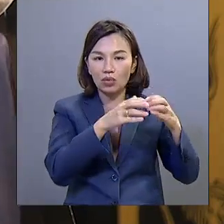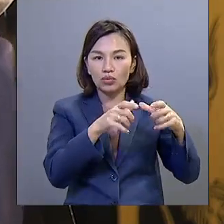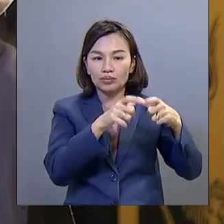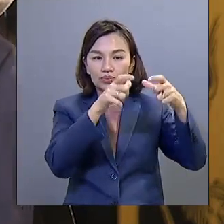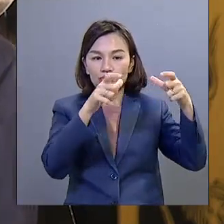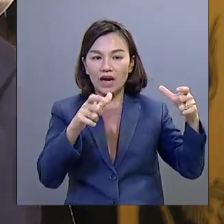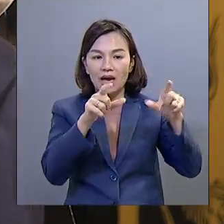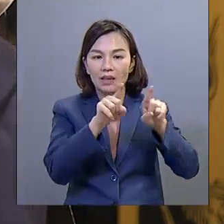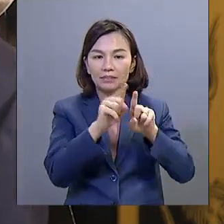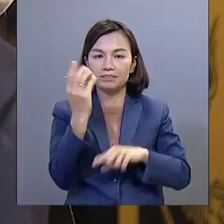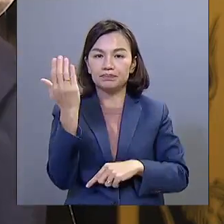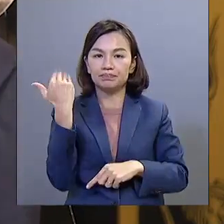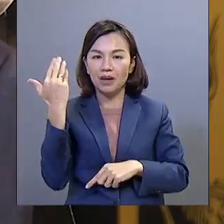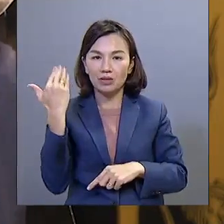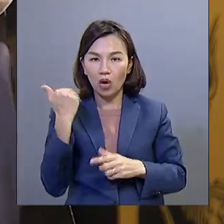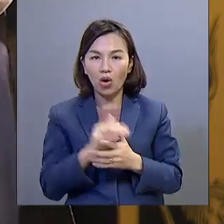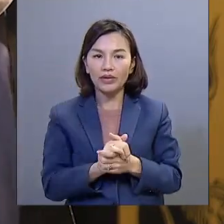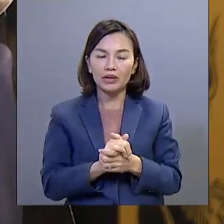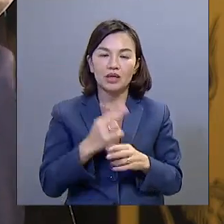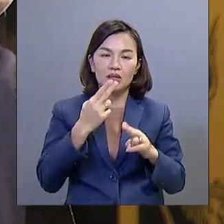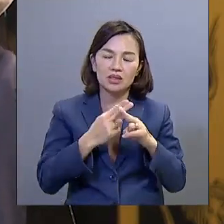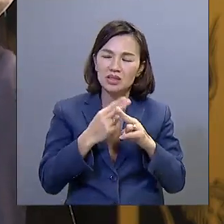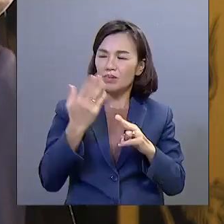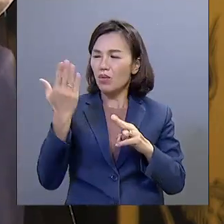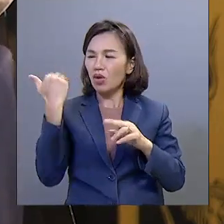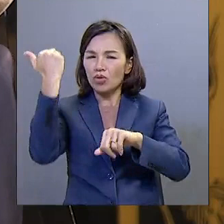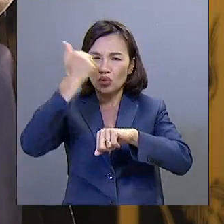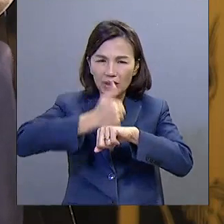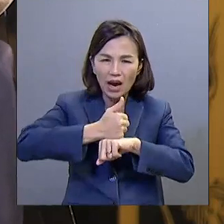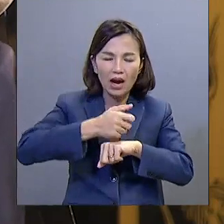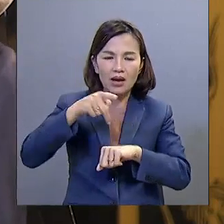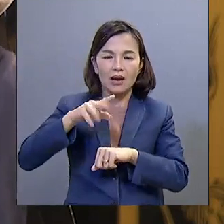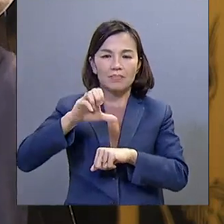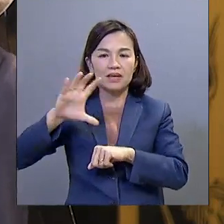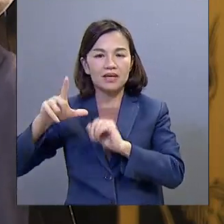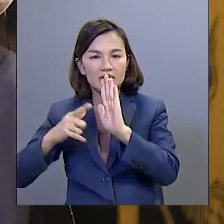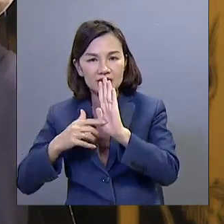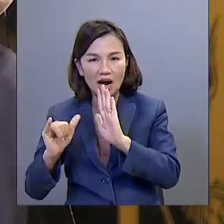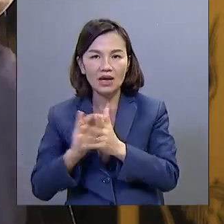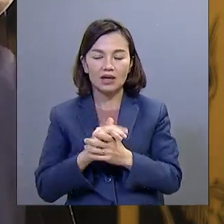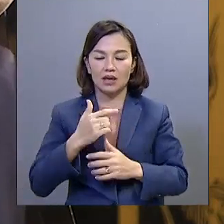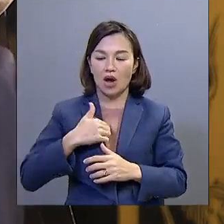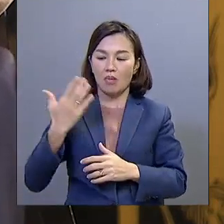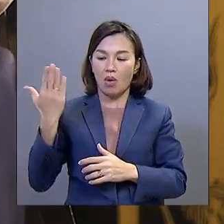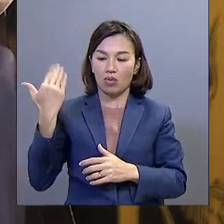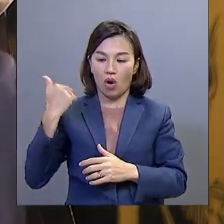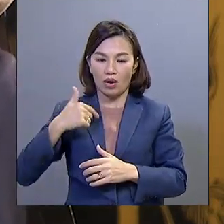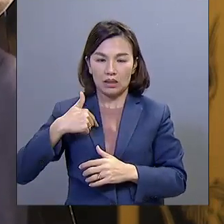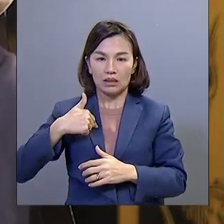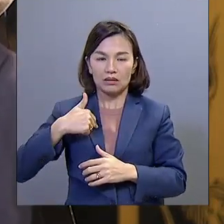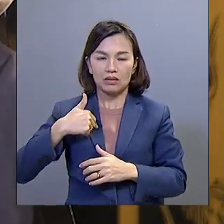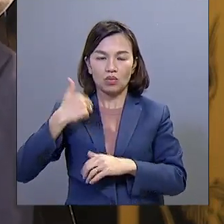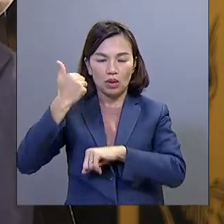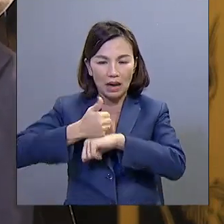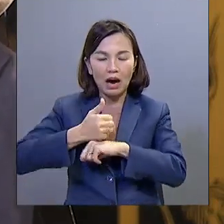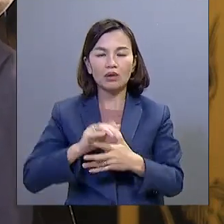งเหมือนสมัยท่านอาจารย์เสนีเหมือนสมัยท่านพิชัยเหมือนสมัยผมเป็นหัวหน้าอะไรเนี่ยก็อาจจะต้องใช้เวล